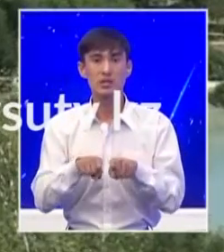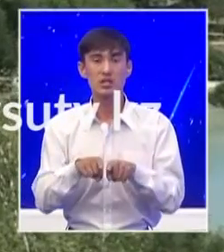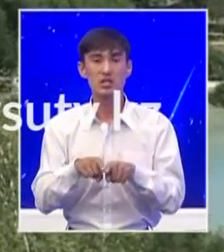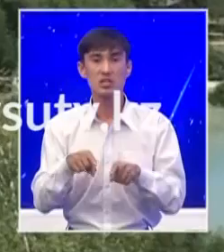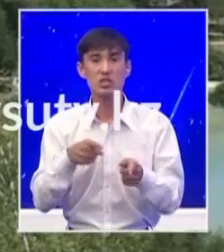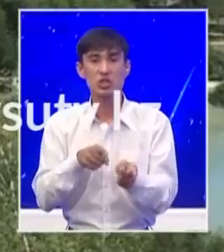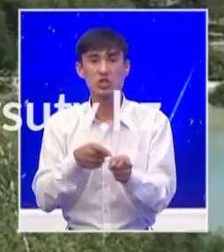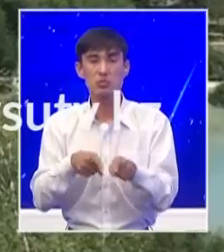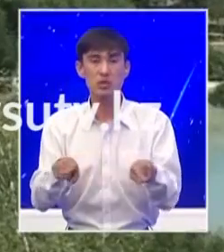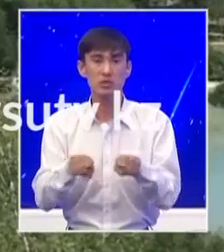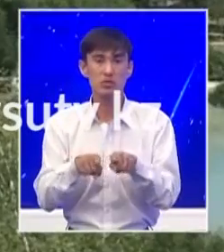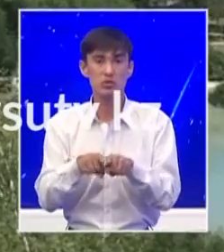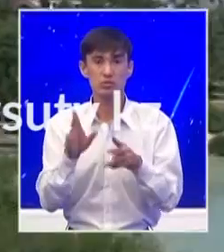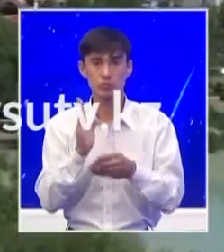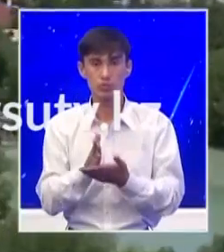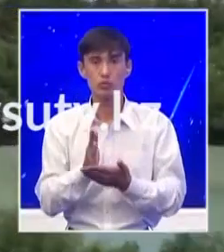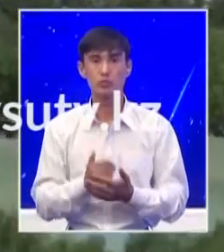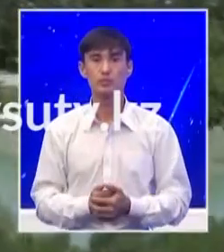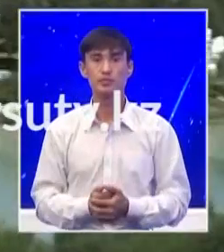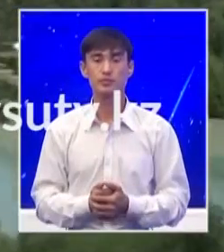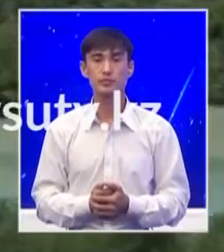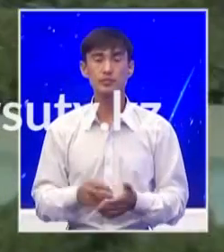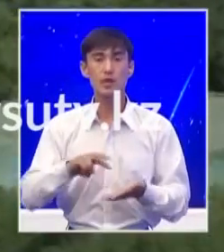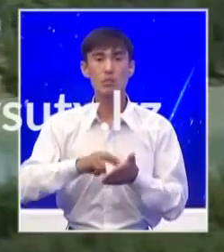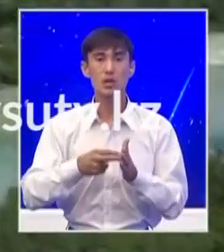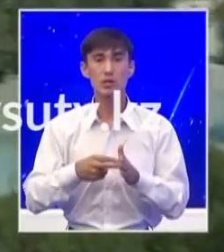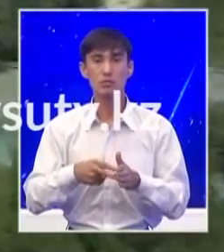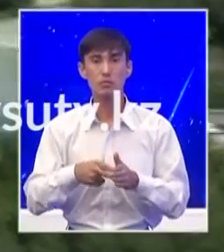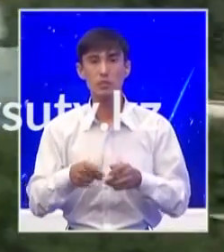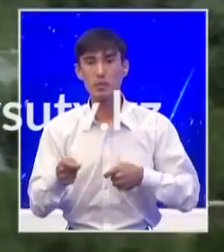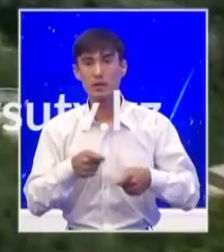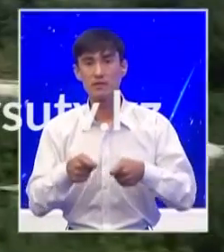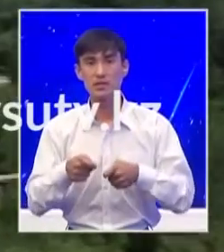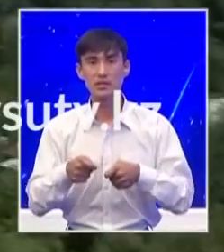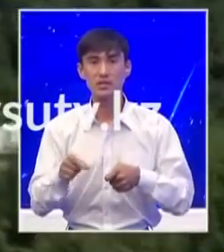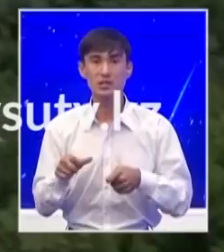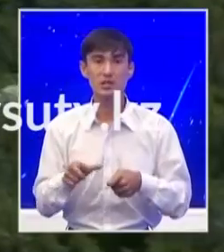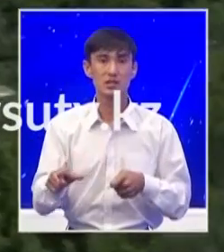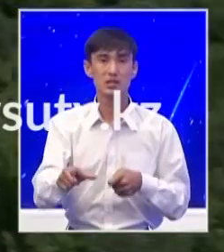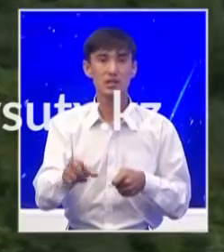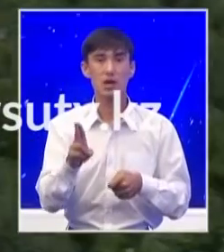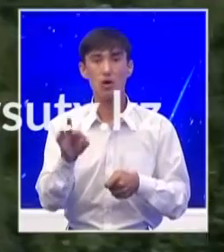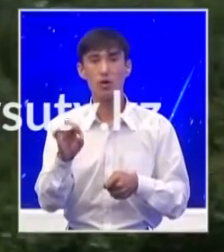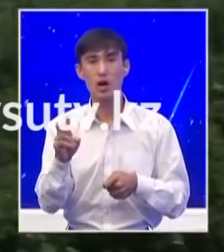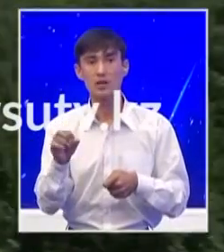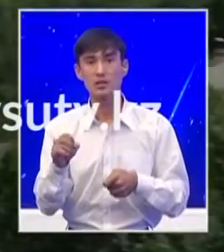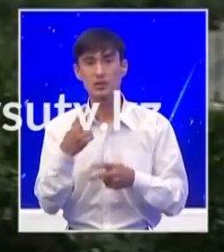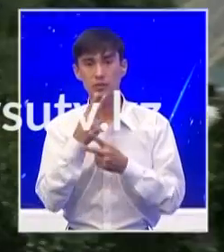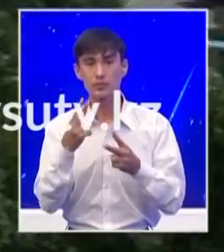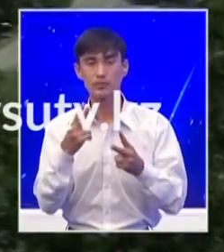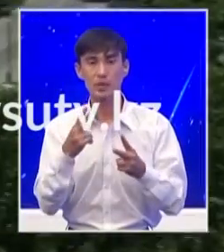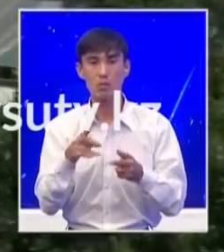джипах таких моментов тоже предусматриваем там. В планах также провести благоустройство родника на реке Кара и строительство сквера на одной из